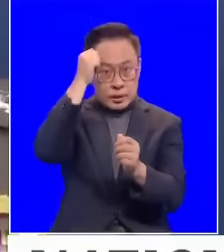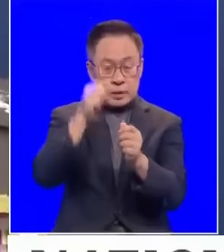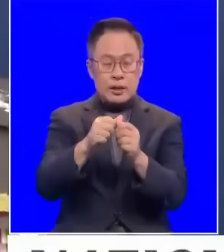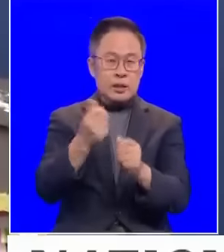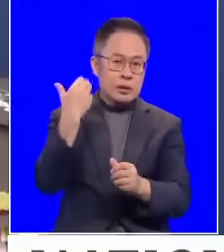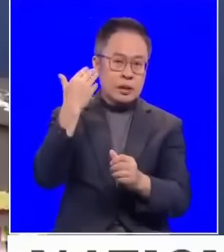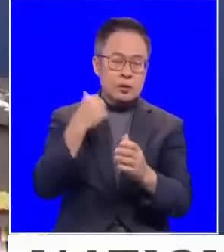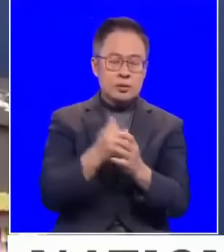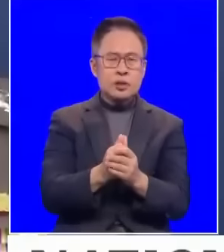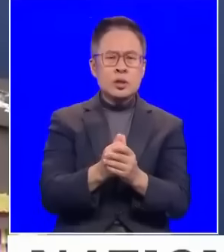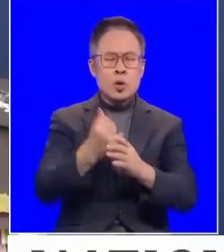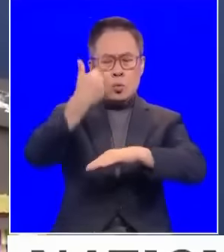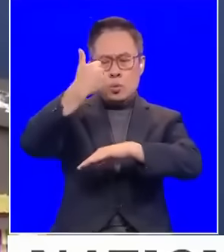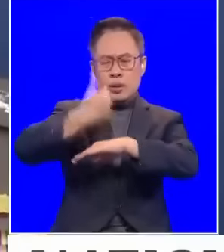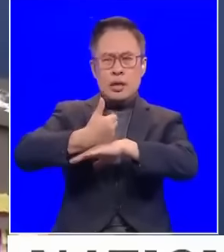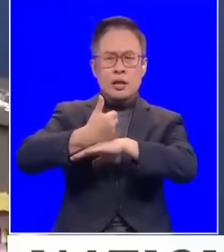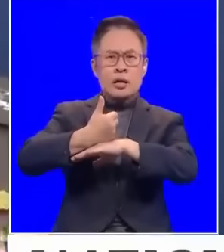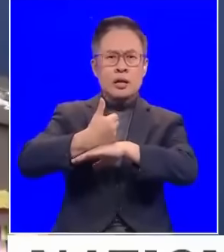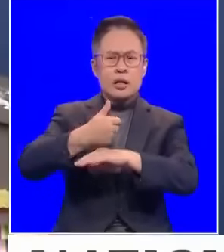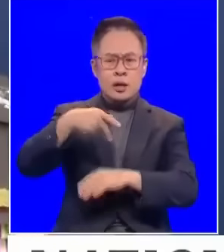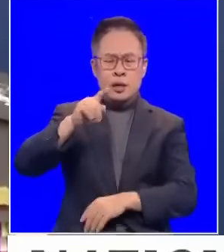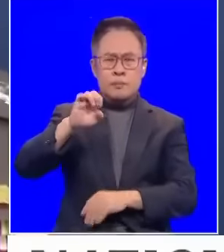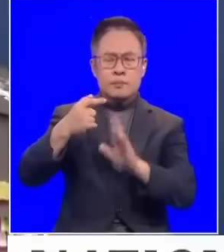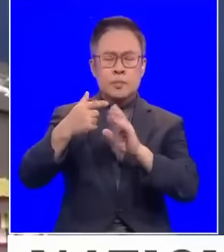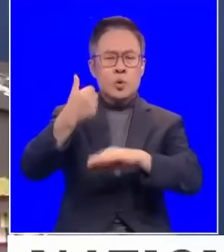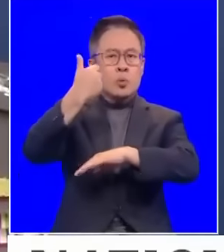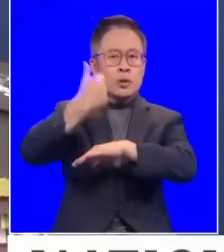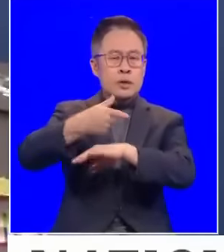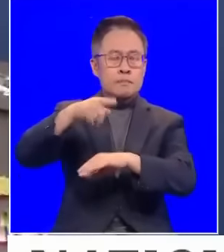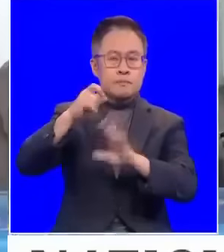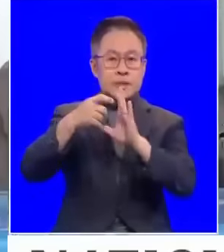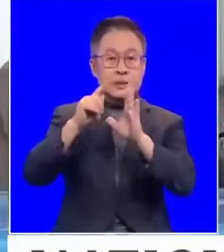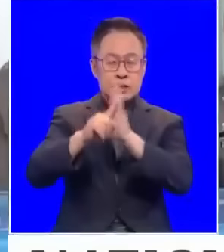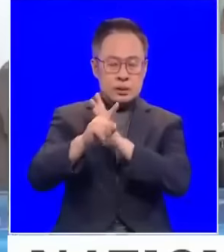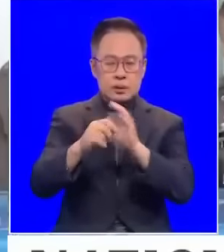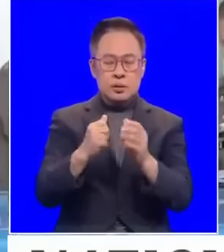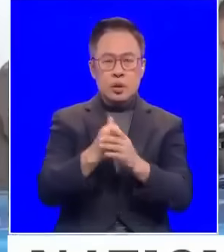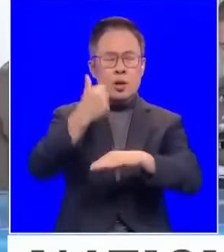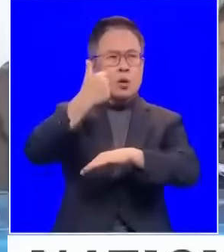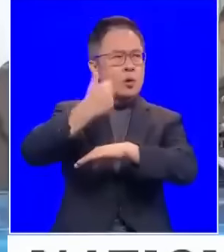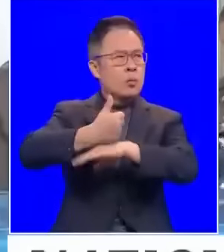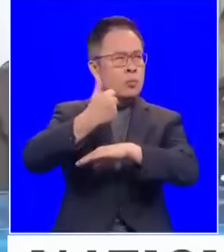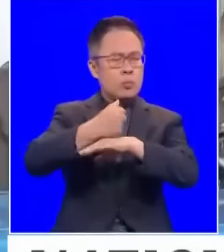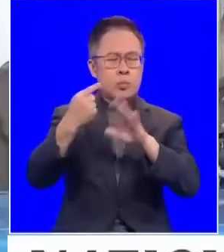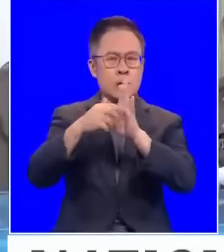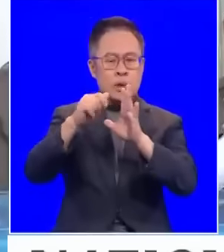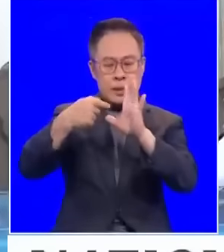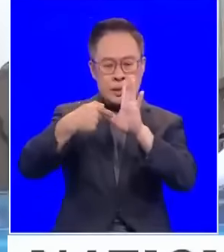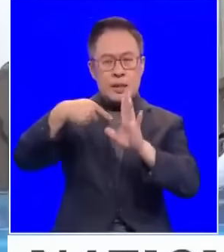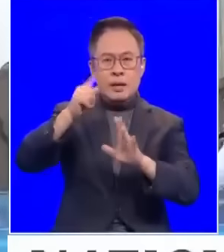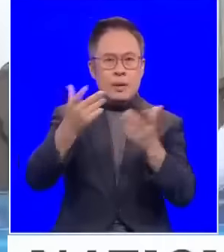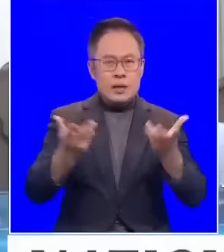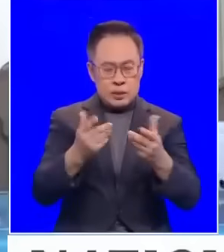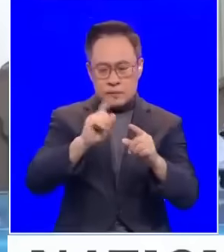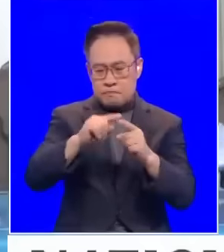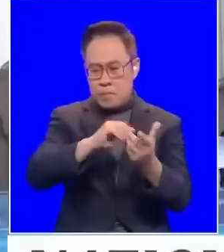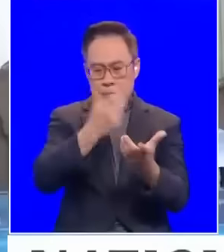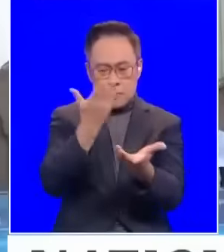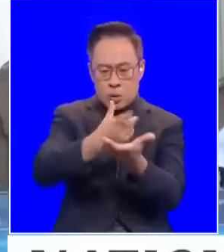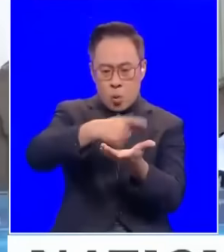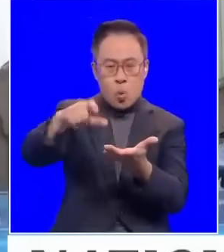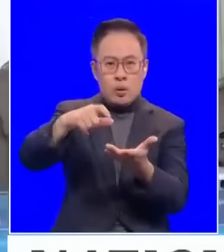งเพจสายใหม่ต้องรอดได้มีการนำพยานที่อ้างว่าเป็นบุคคลที่มีความใกล้ชิดกับบุคคลในบริษัทไอคอนมาให้ตำรวจสอบสวนกลาง